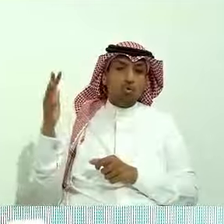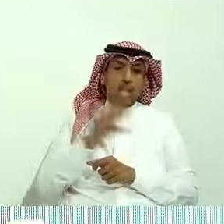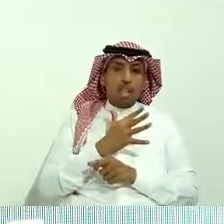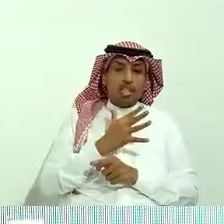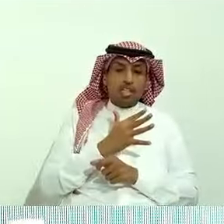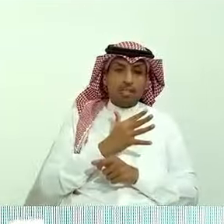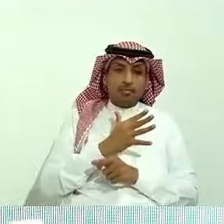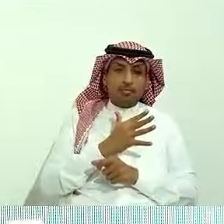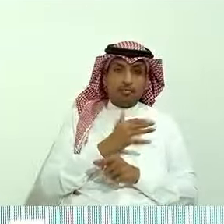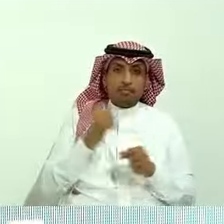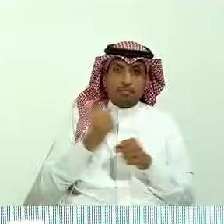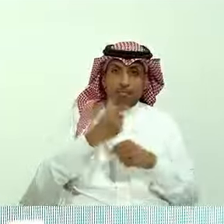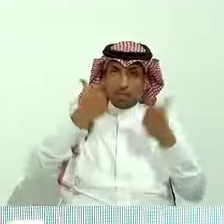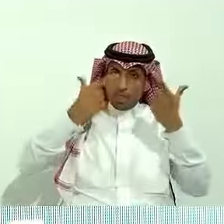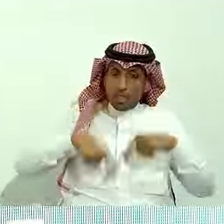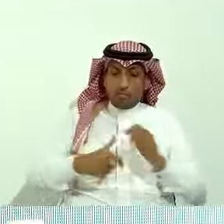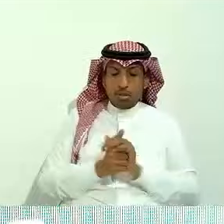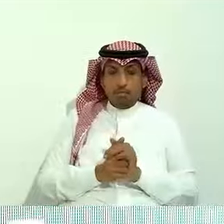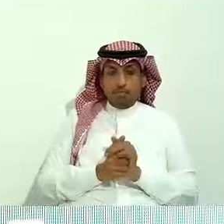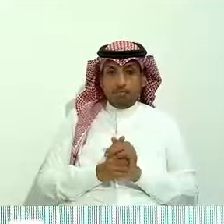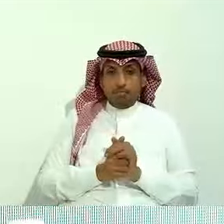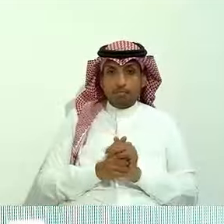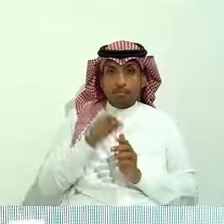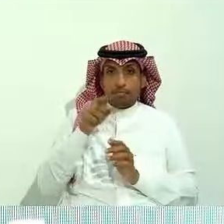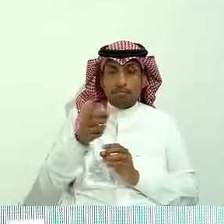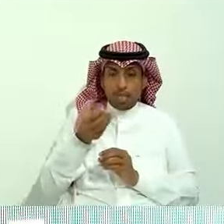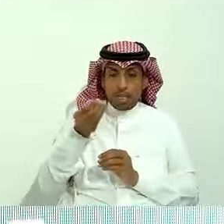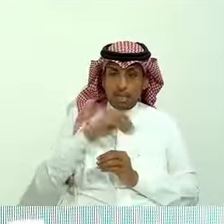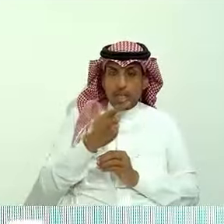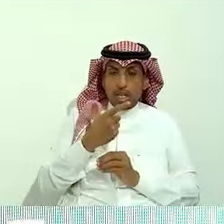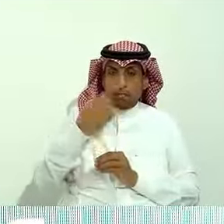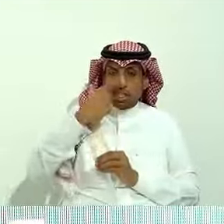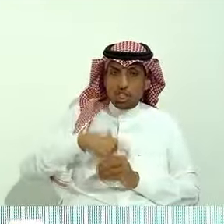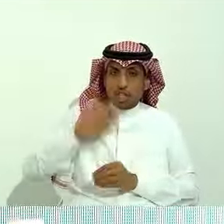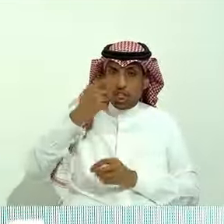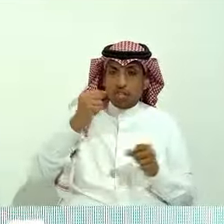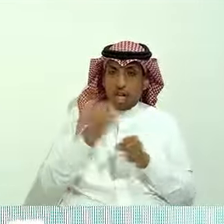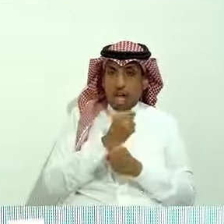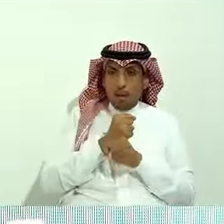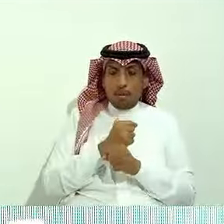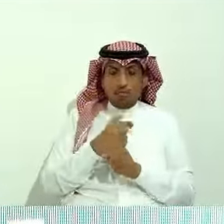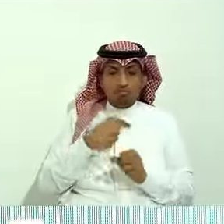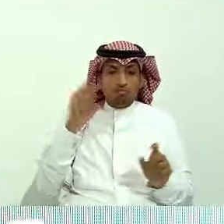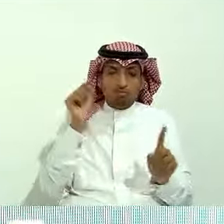على لبسه. هذا بالإضافة إلى العوامل الشخصية من حيث الذوق